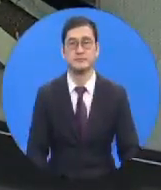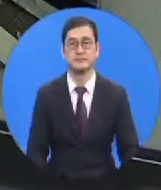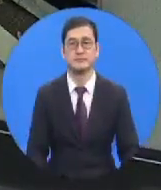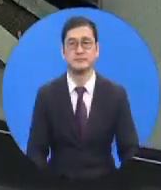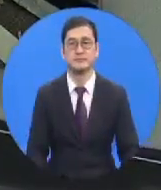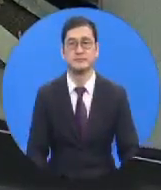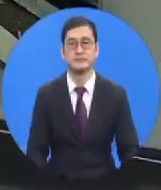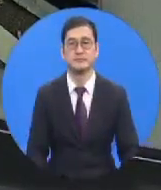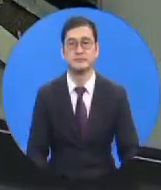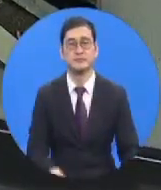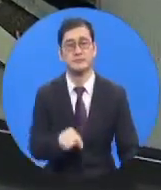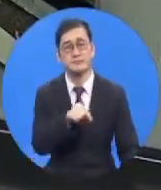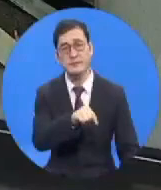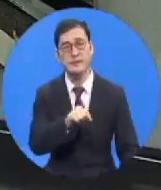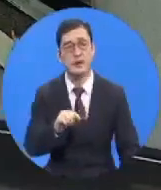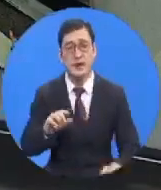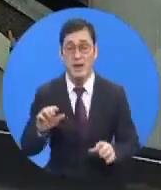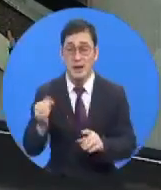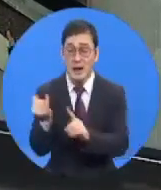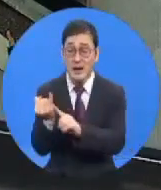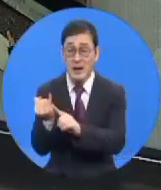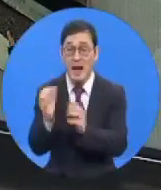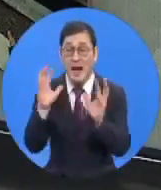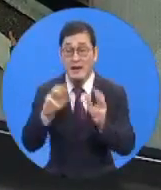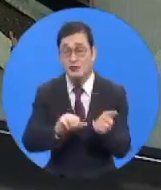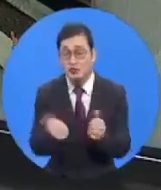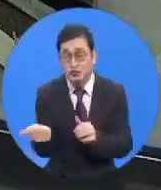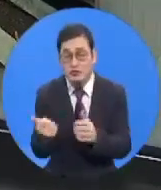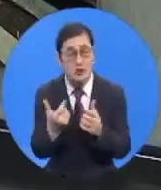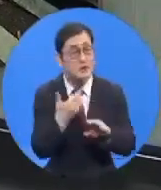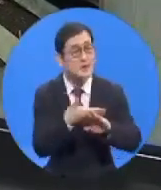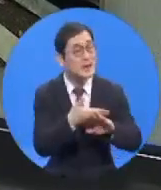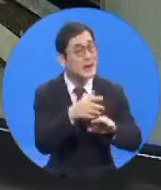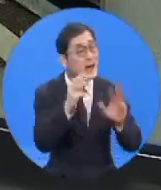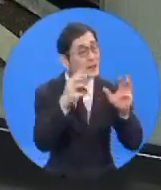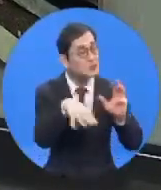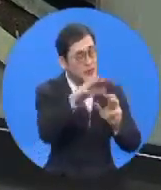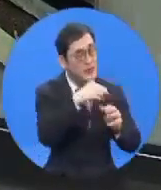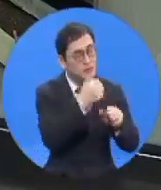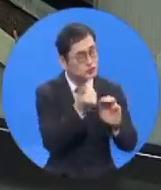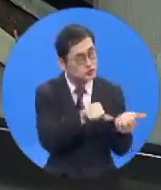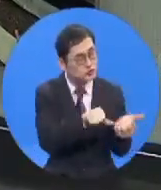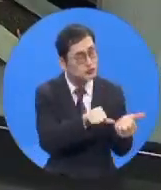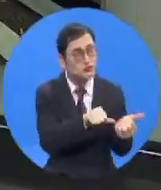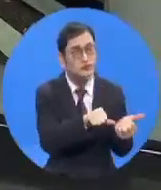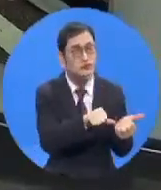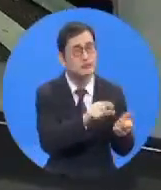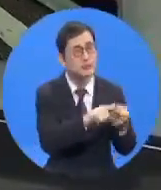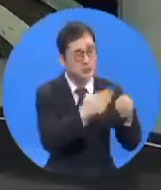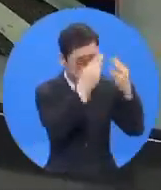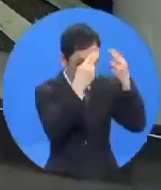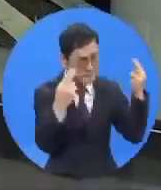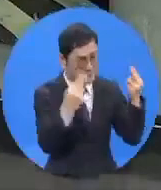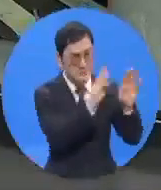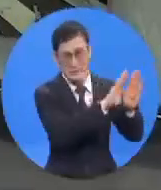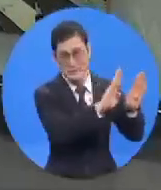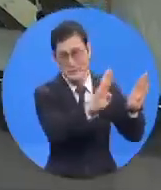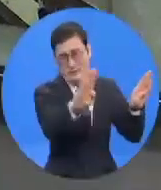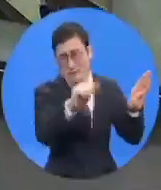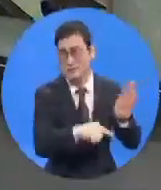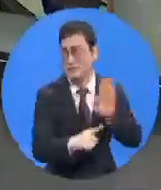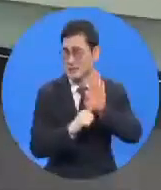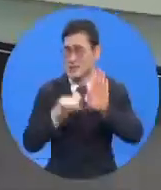어린이 영정사진, 12명의 영정사진이 놓여 있었다고 합니다. 다음은 경향신문입니다.